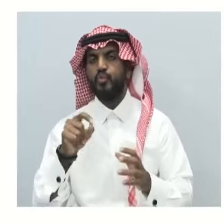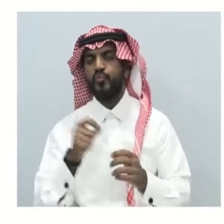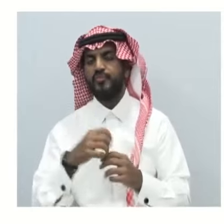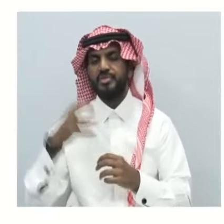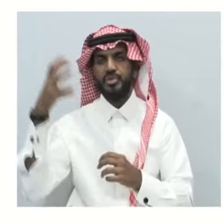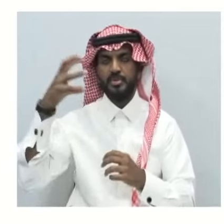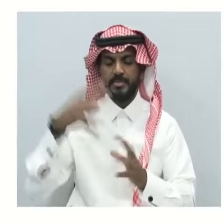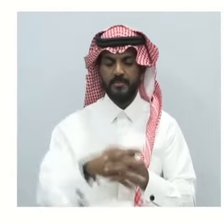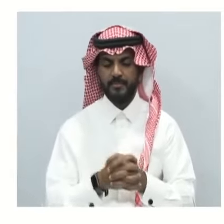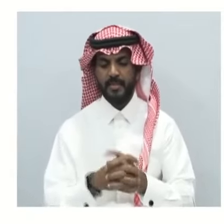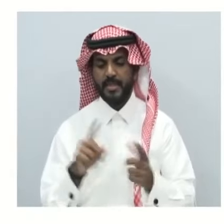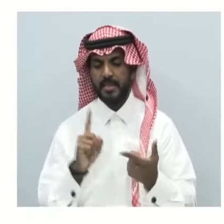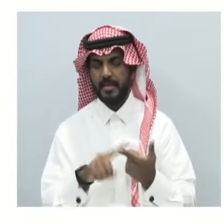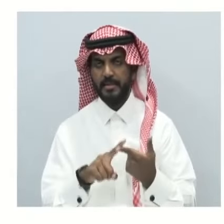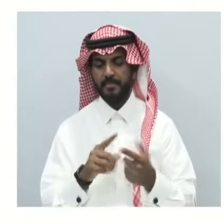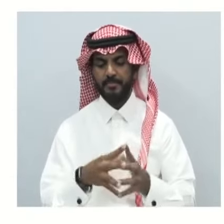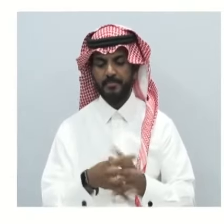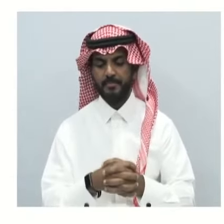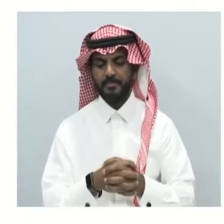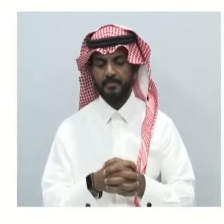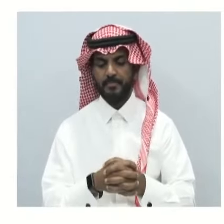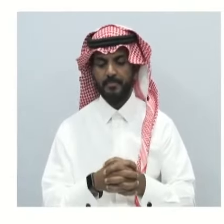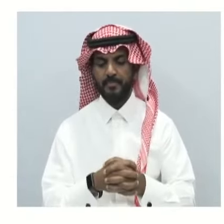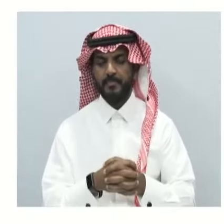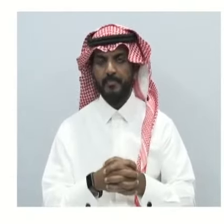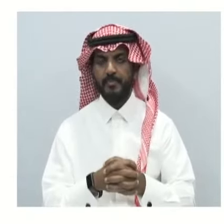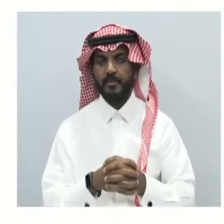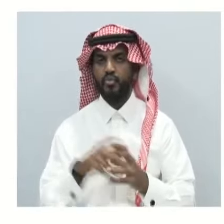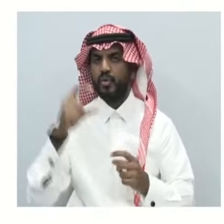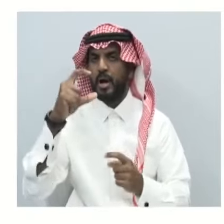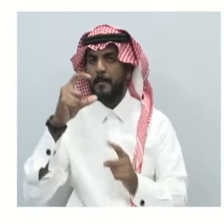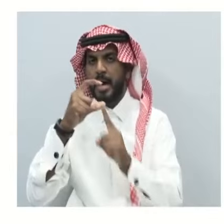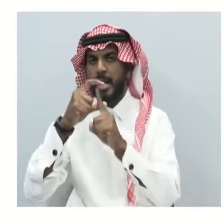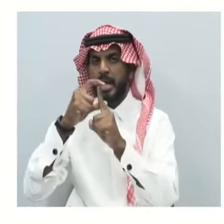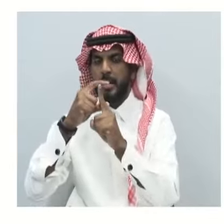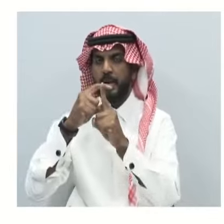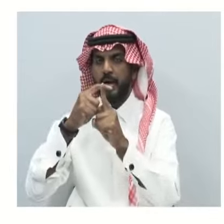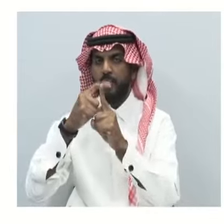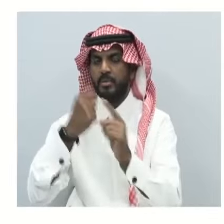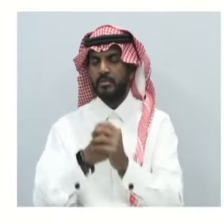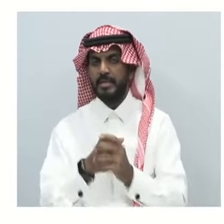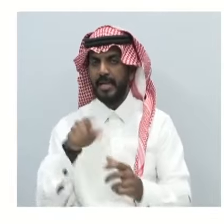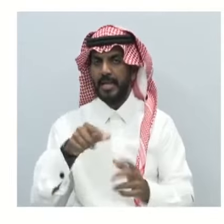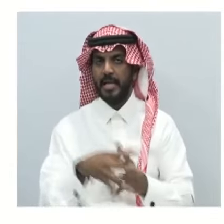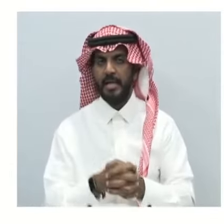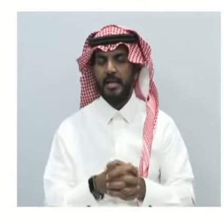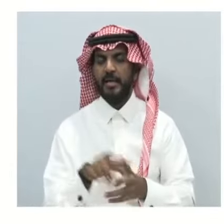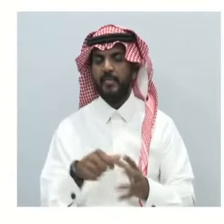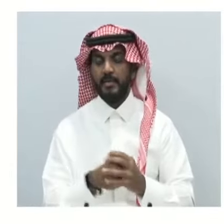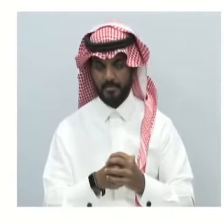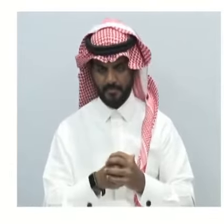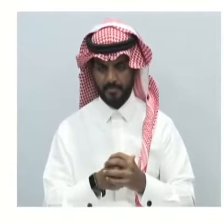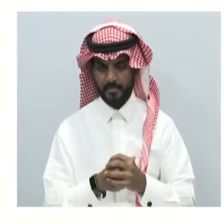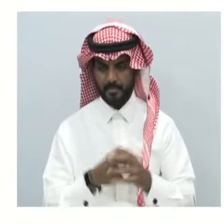بينما الظاهره التاليه طالبته هي ظاهره خسوف القمر خلال هذه الظاهره الطالبه